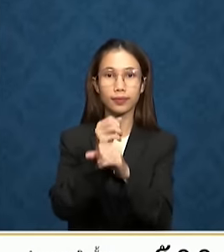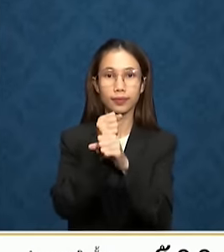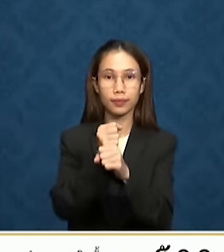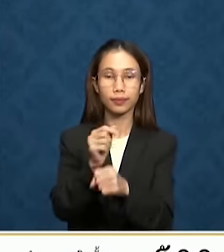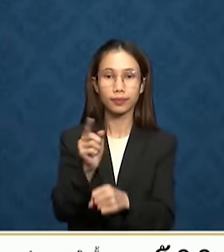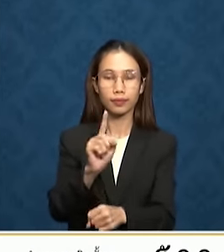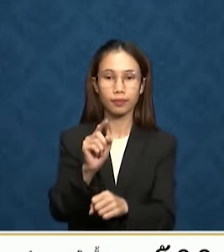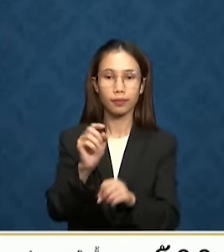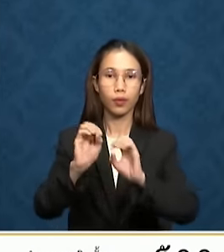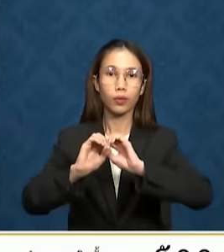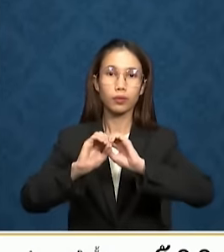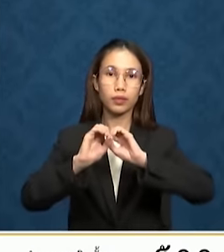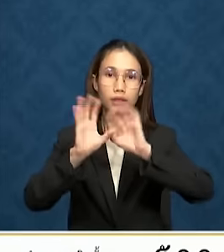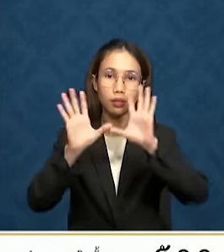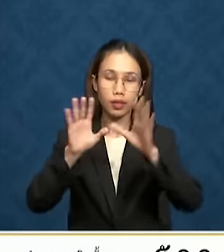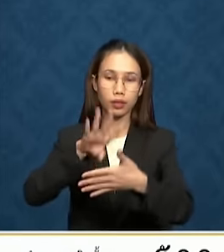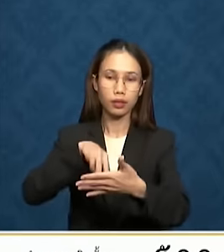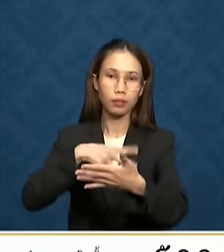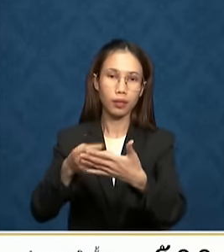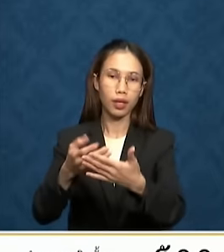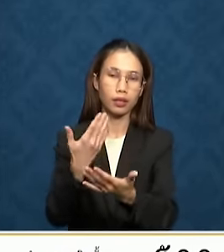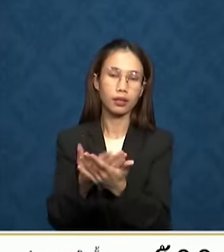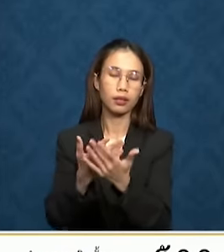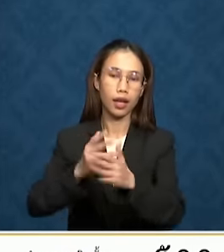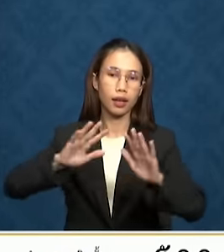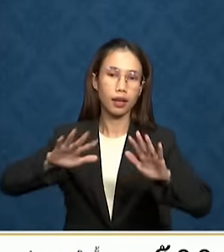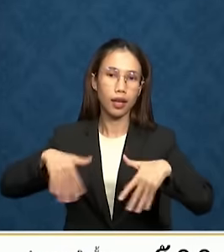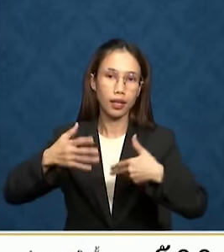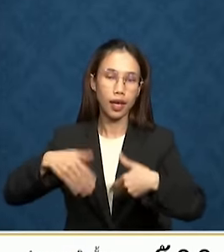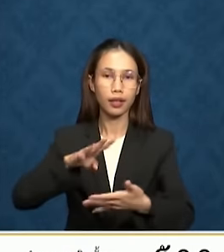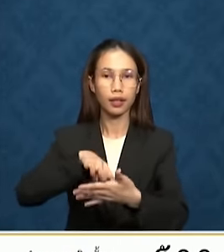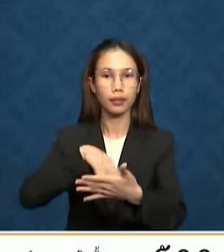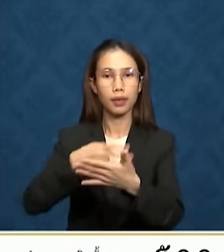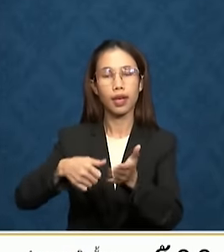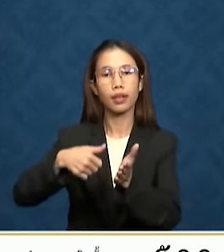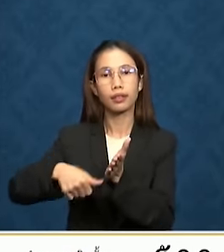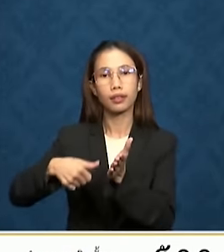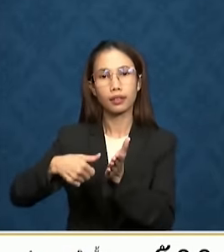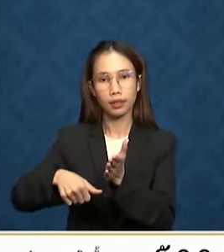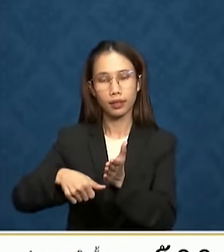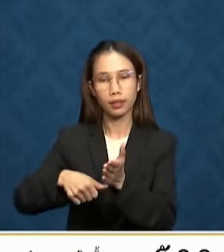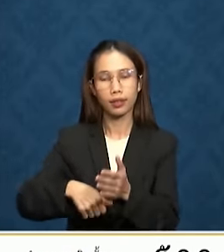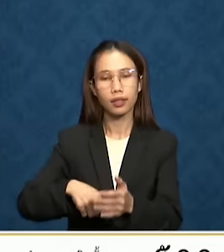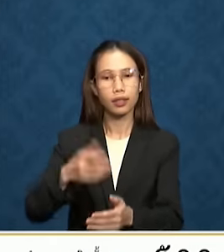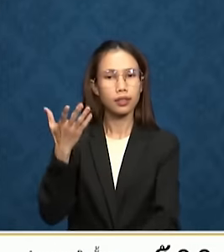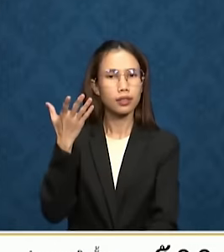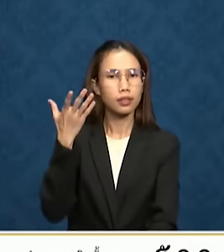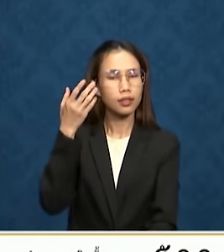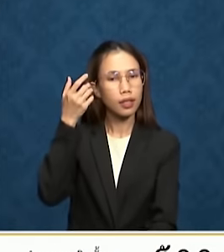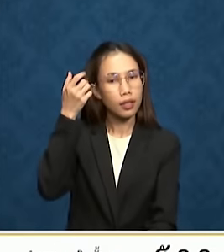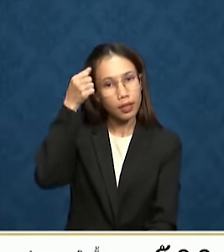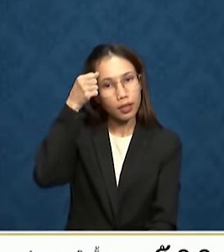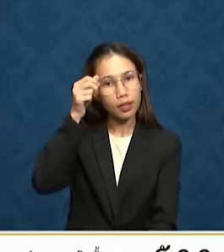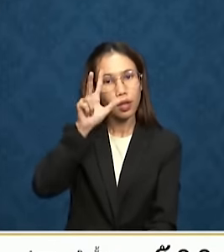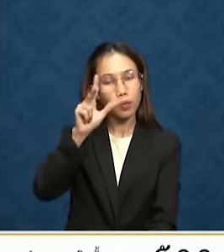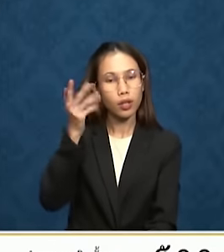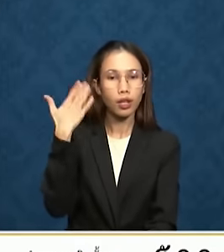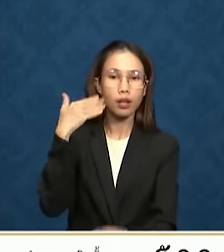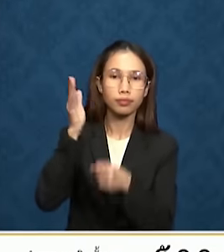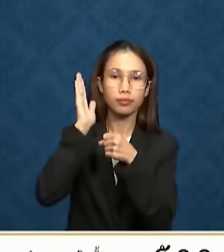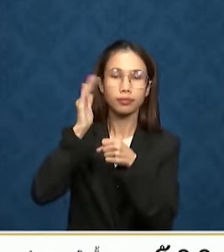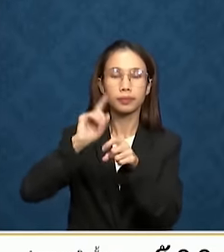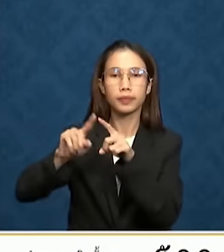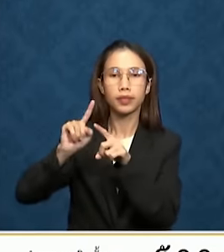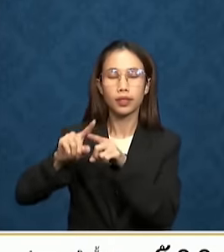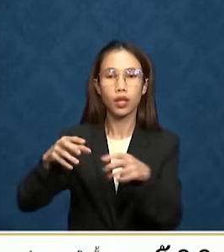ก็คือความชัดเจนเกี่ยวกับแผนรายได้กับแผนหนี้ของประเทศครับใน 3วันที่ผ่านมาในเรื่องของรายจ่ายทางสสฝ่ายค้านก็ถามทาง